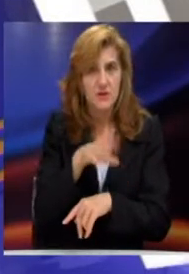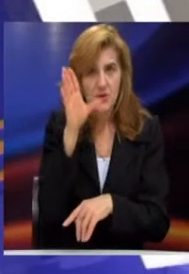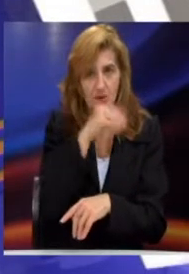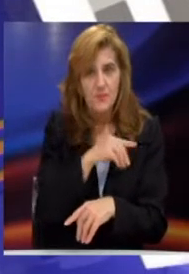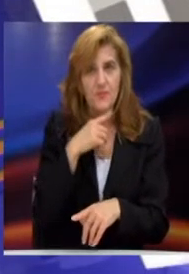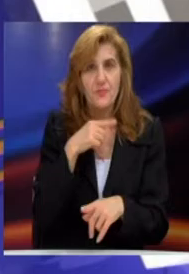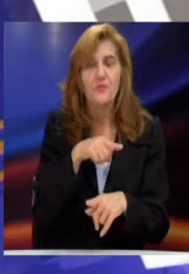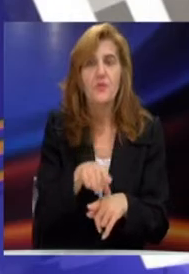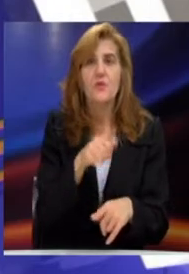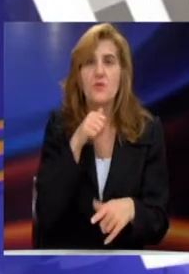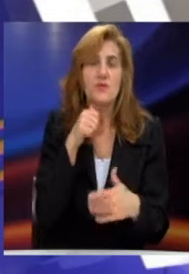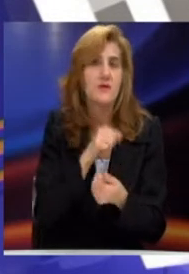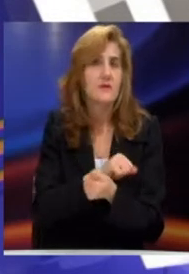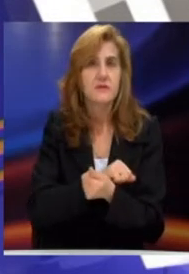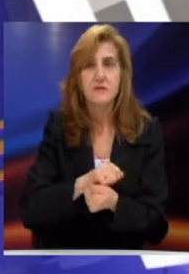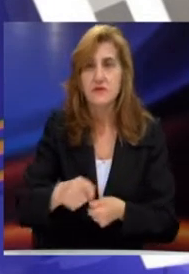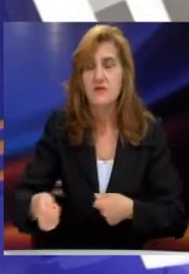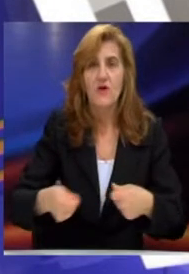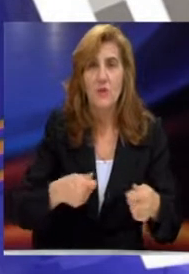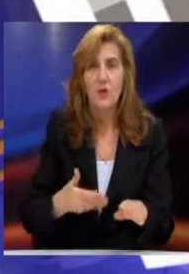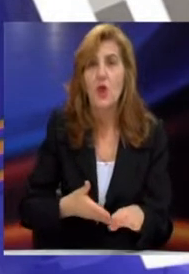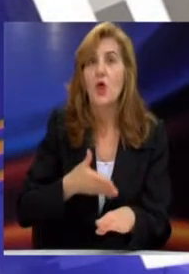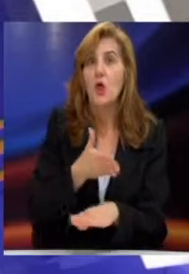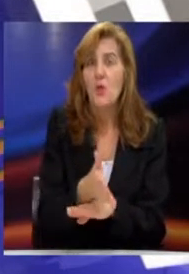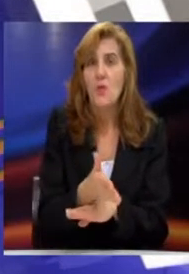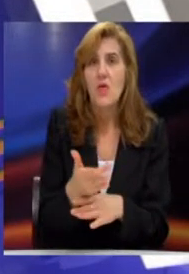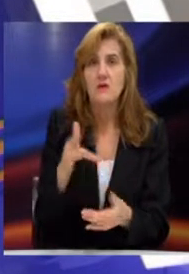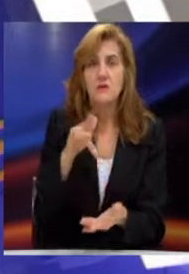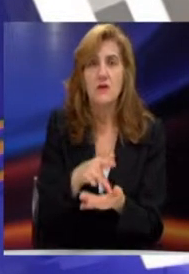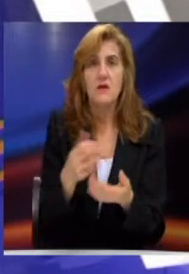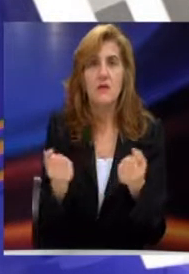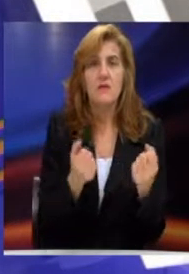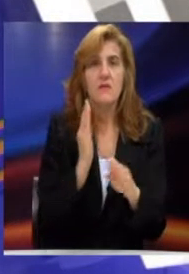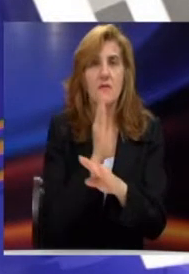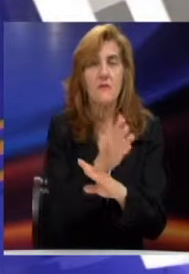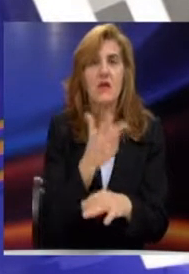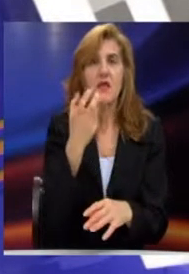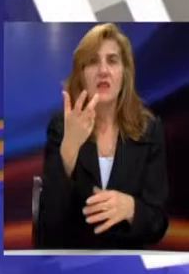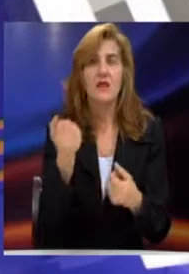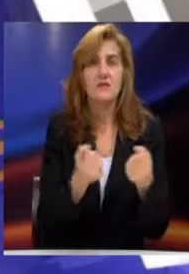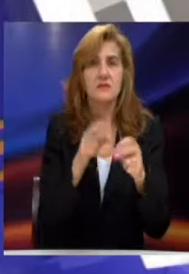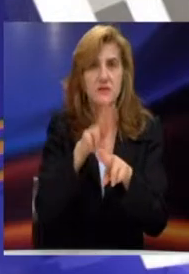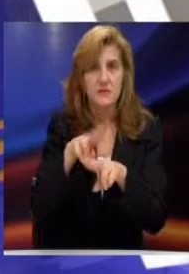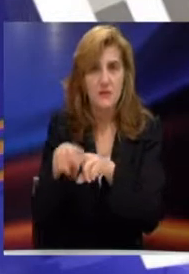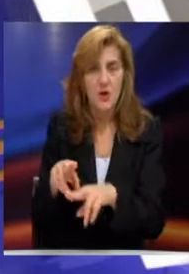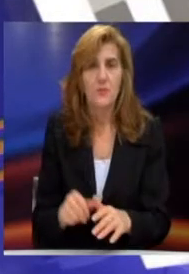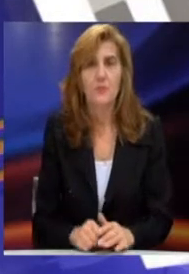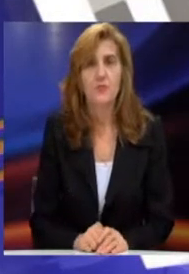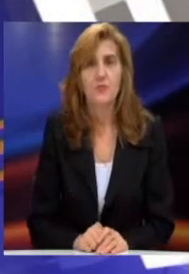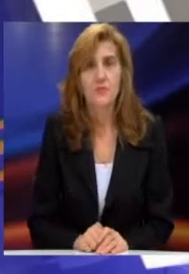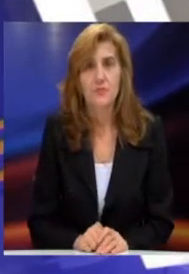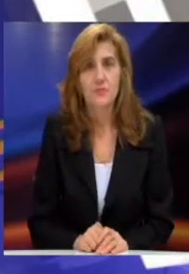kao posebno pogodno se ističe što sve prodavnice imaju ulaz sa centralnog parkinga kapaciteta za 300 vozila.